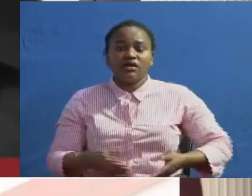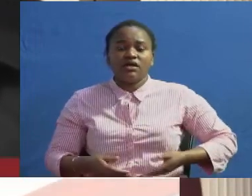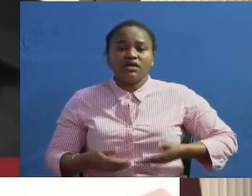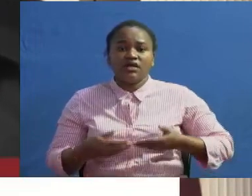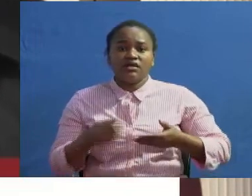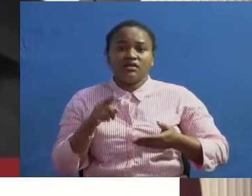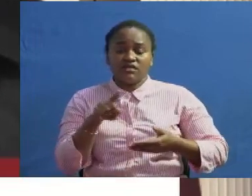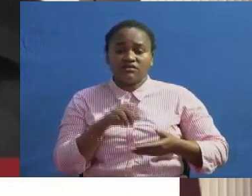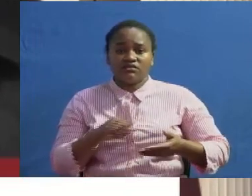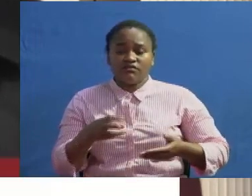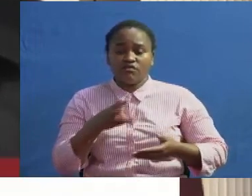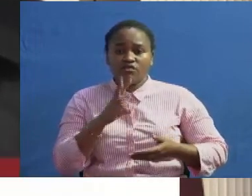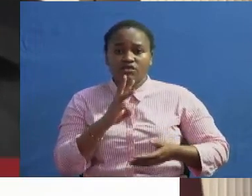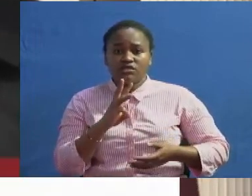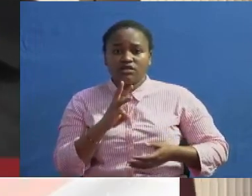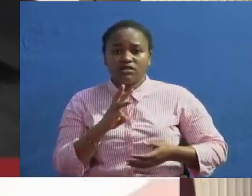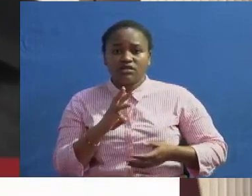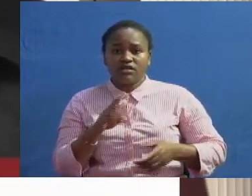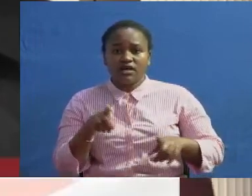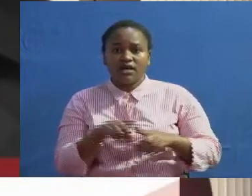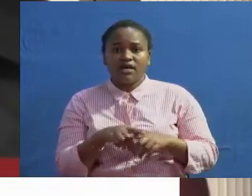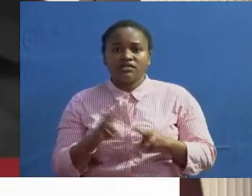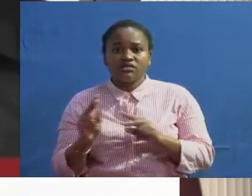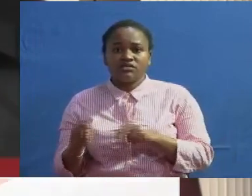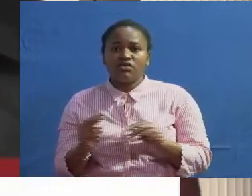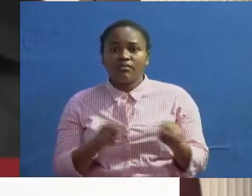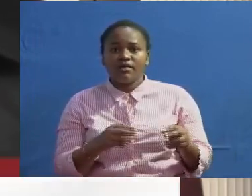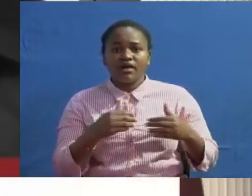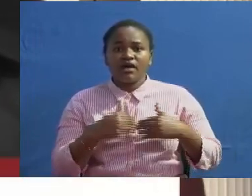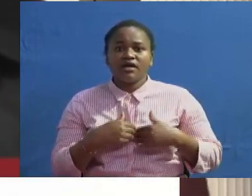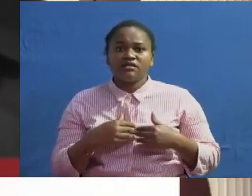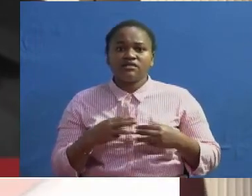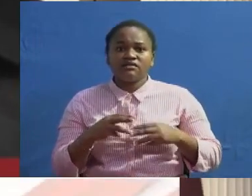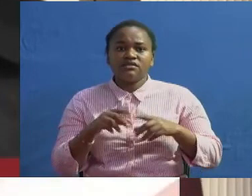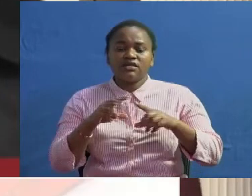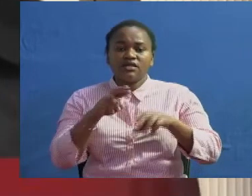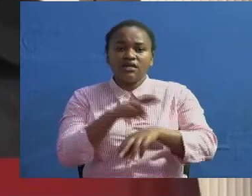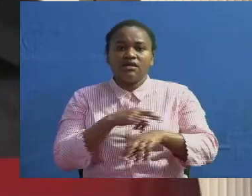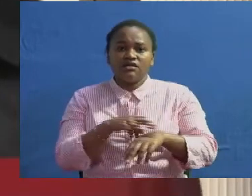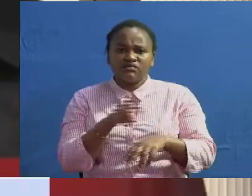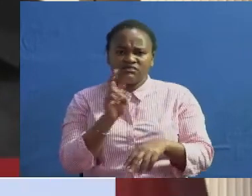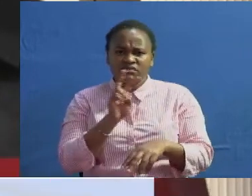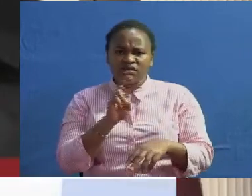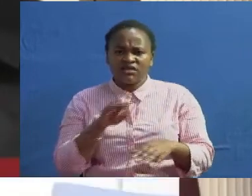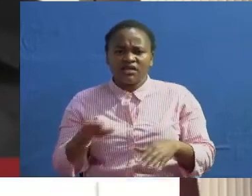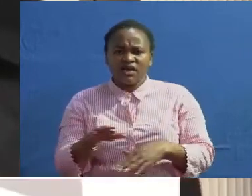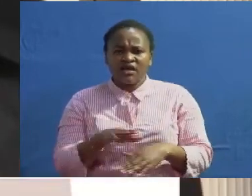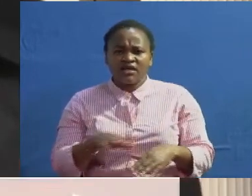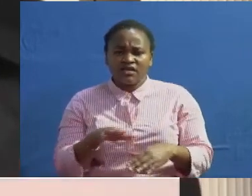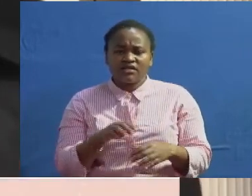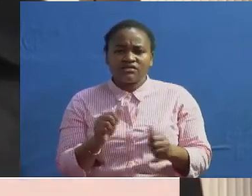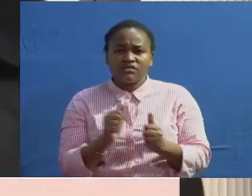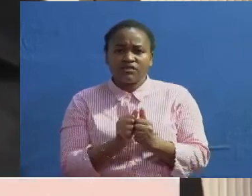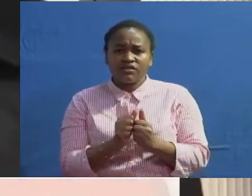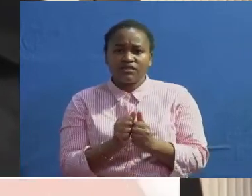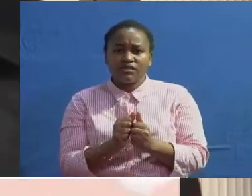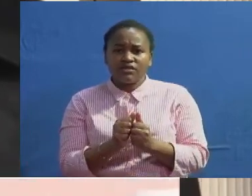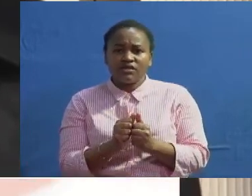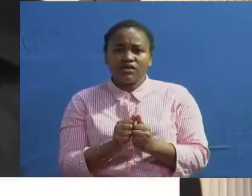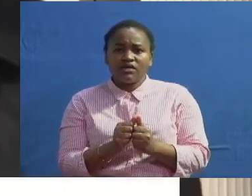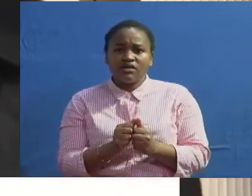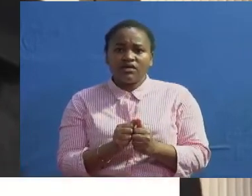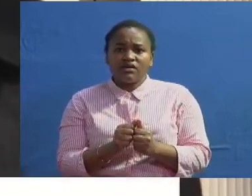mifumo hii ya maji kwa kawaida yako kwenye gridi ya taifa, yanaonekana kuwa maeneo yaliyotelekezwa